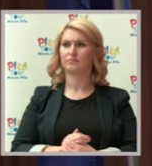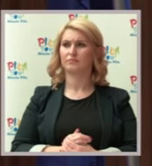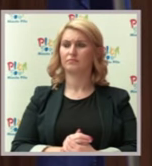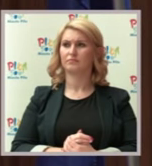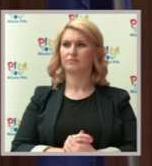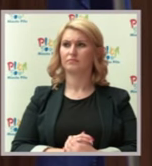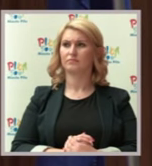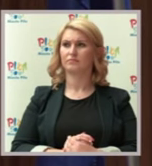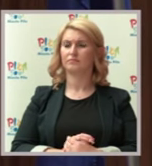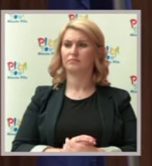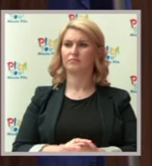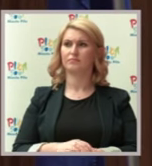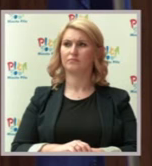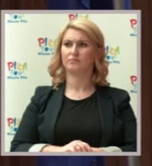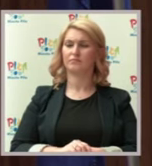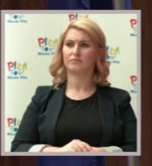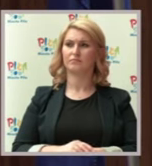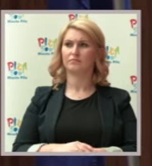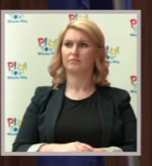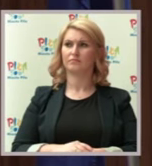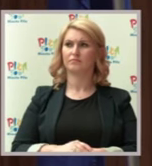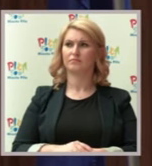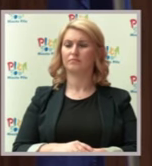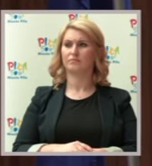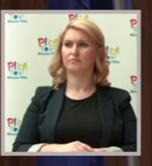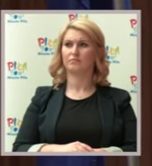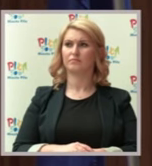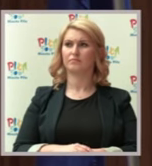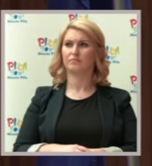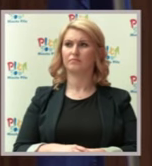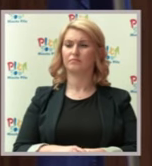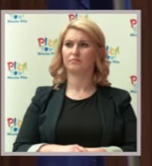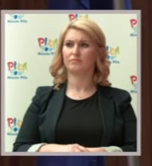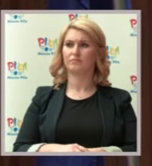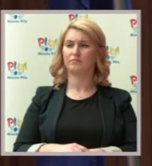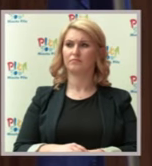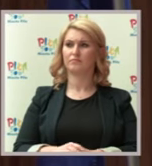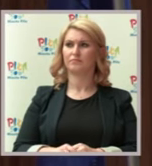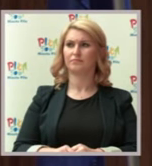pracowałem jako, byłem przedstawicielem tej ziemi jako senator,